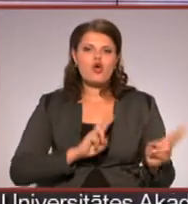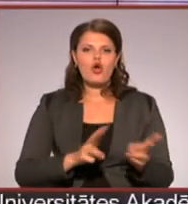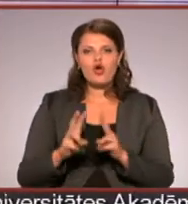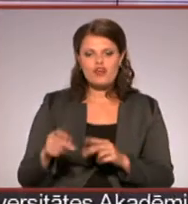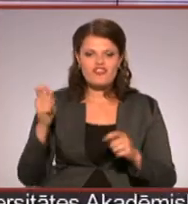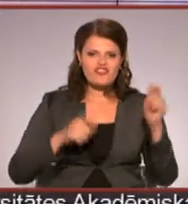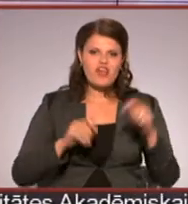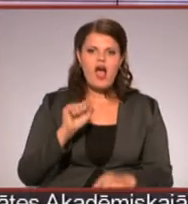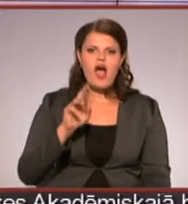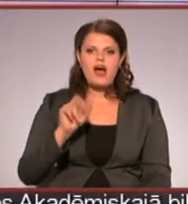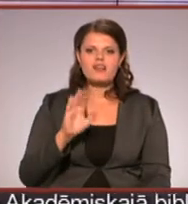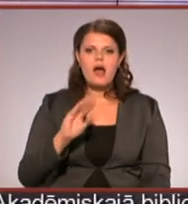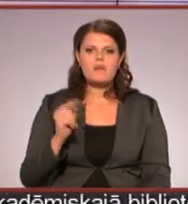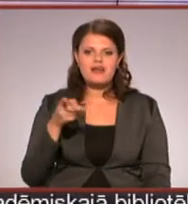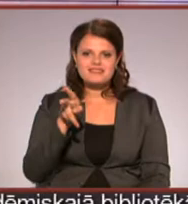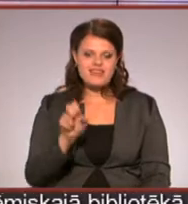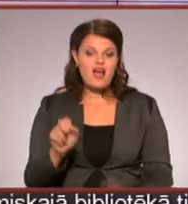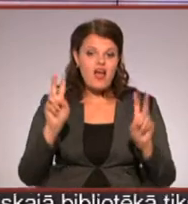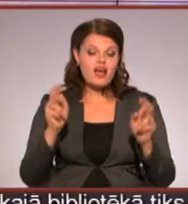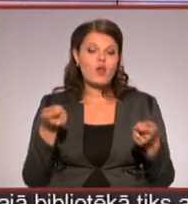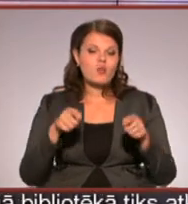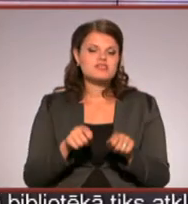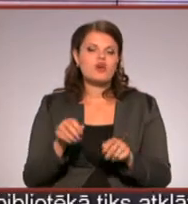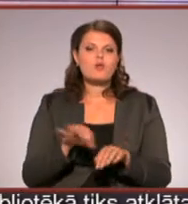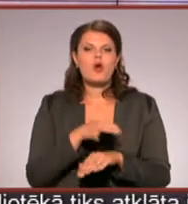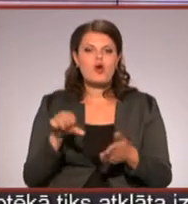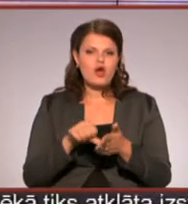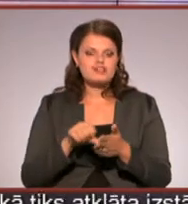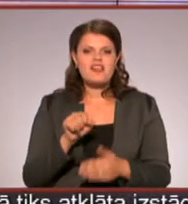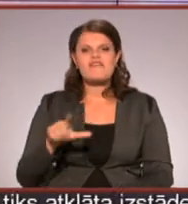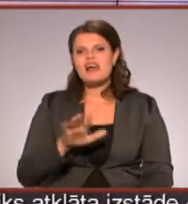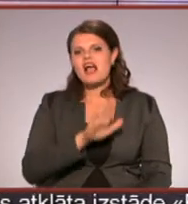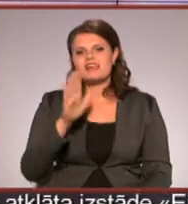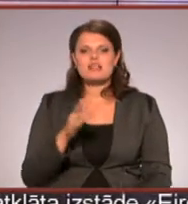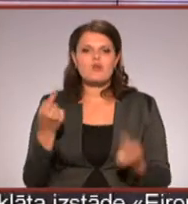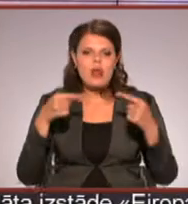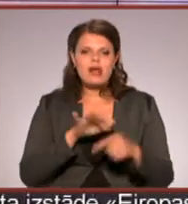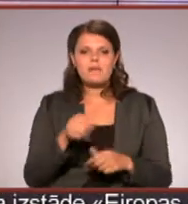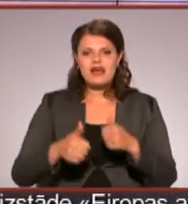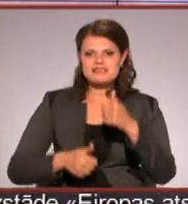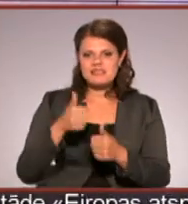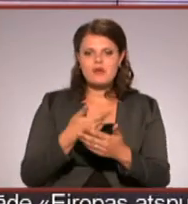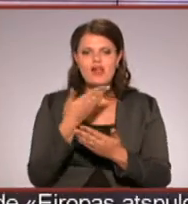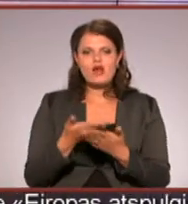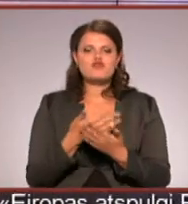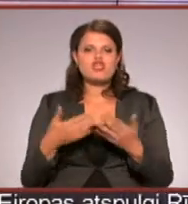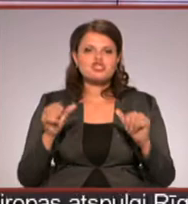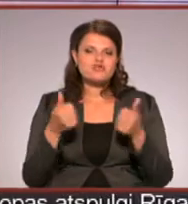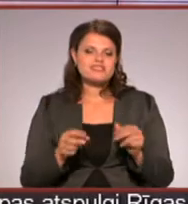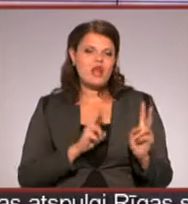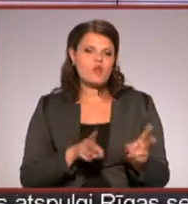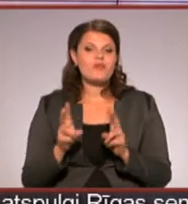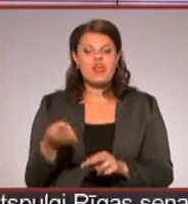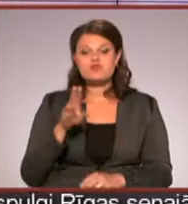festivāla Arabeskas noslēguma koncerts. Vairāku dienu laikā bērni konkursa kārtībā ir sacentušies, rādot visdažādāko stilu dejas,